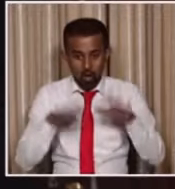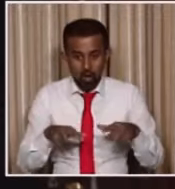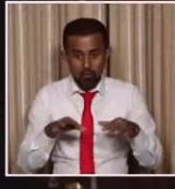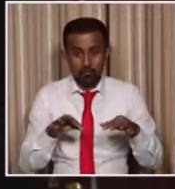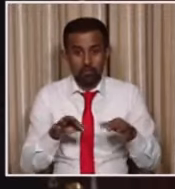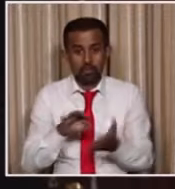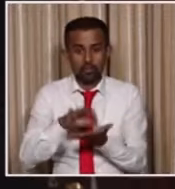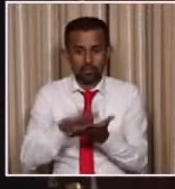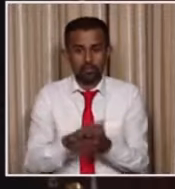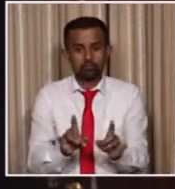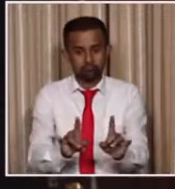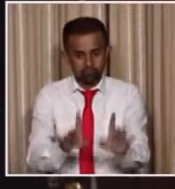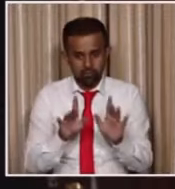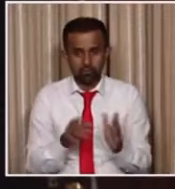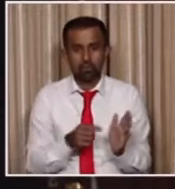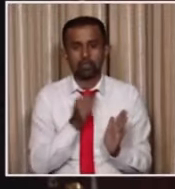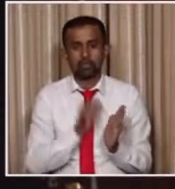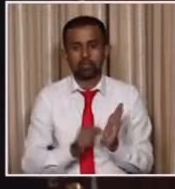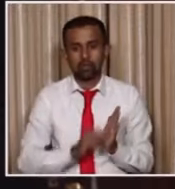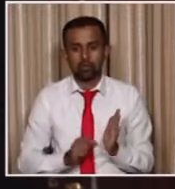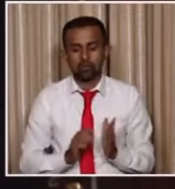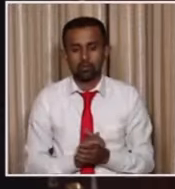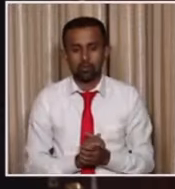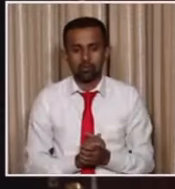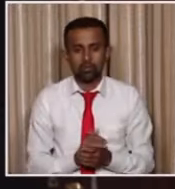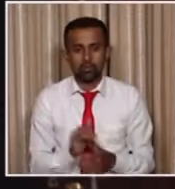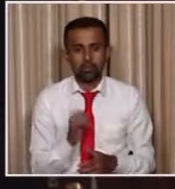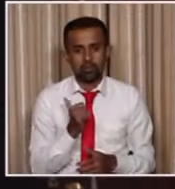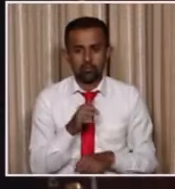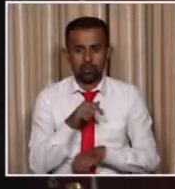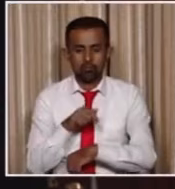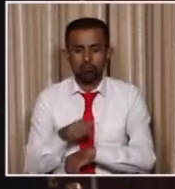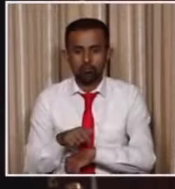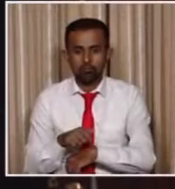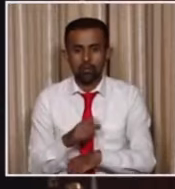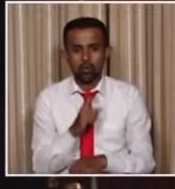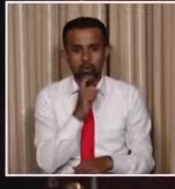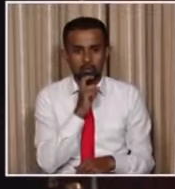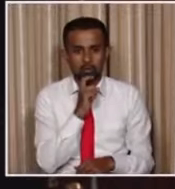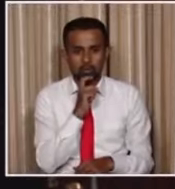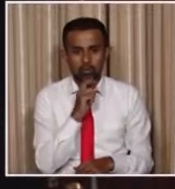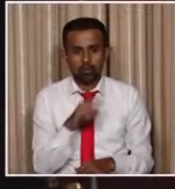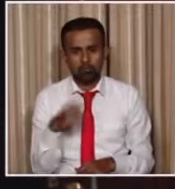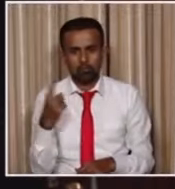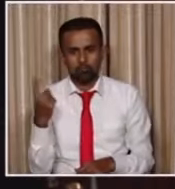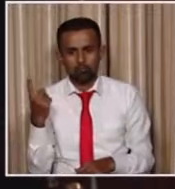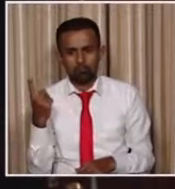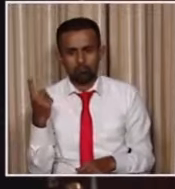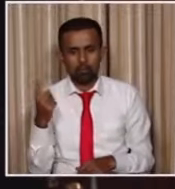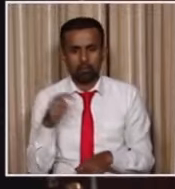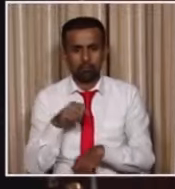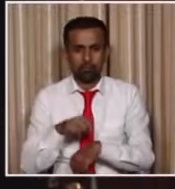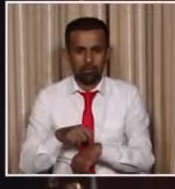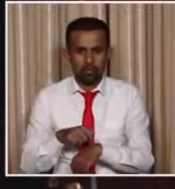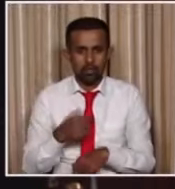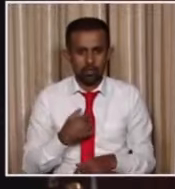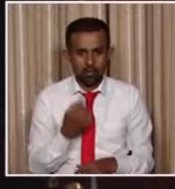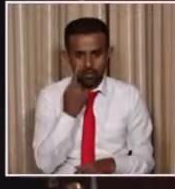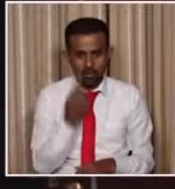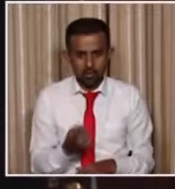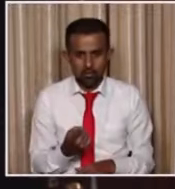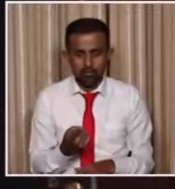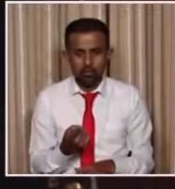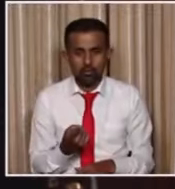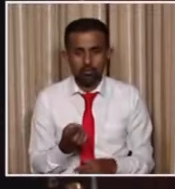යටත්ව තමයි ඒක ලියන්න වෙන්නේ. නමුත් හැබැයි සමහර වෙලාවට අධිකරණයේදී සහ වෙනත් බාහිර අවස්ථාවලදී අපි දකිනවා